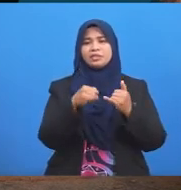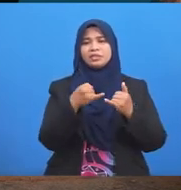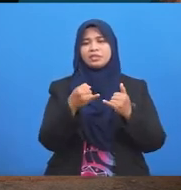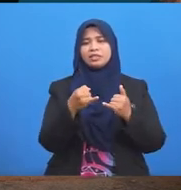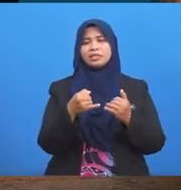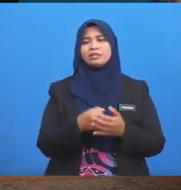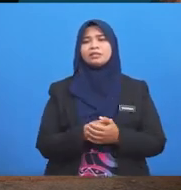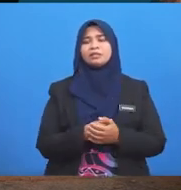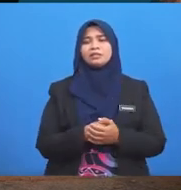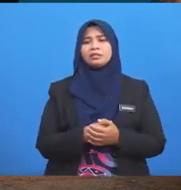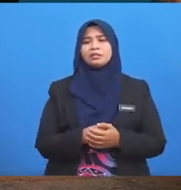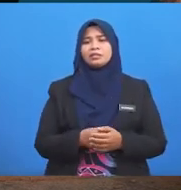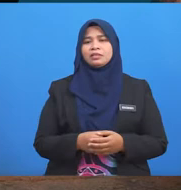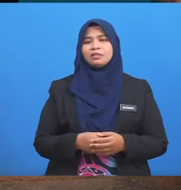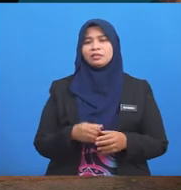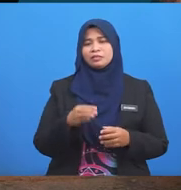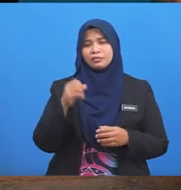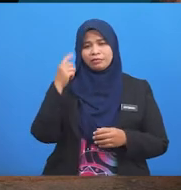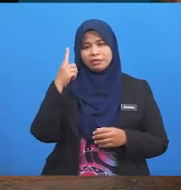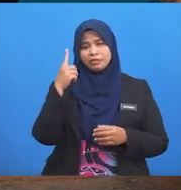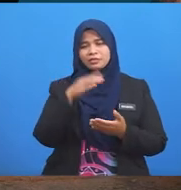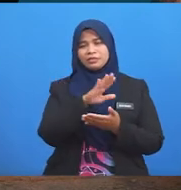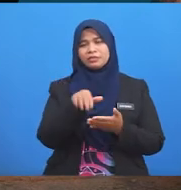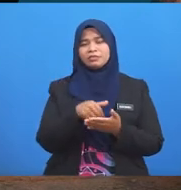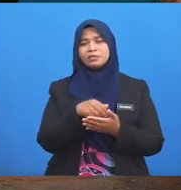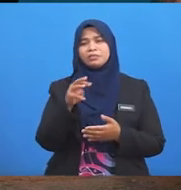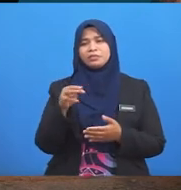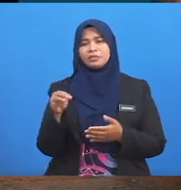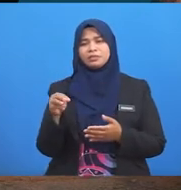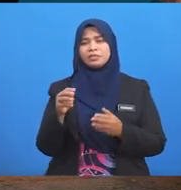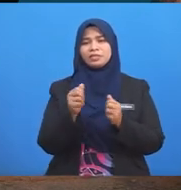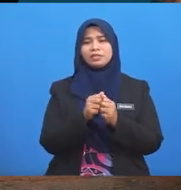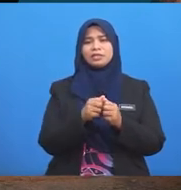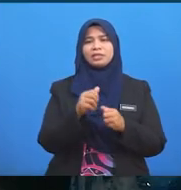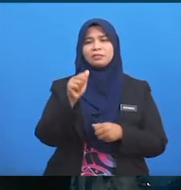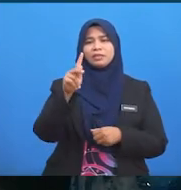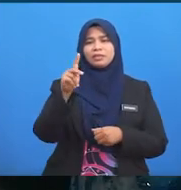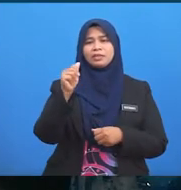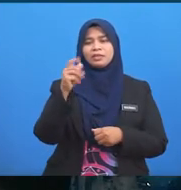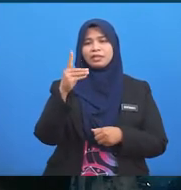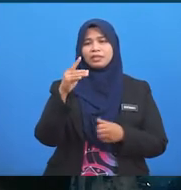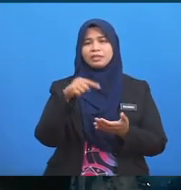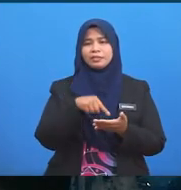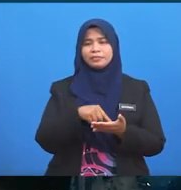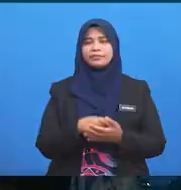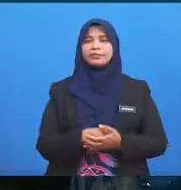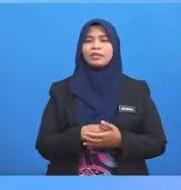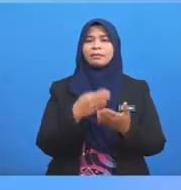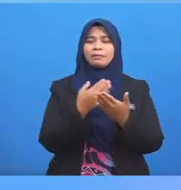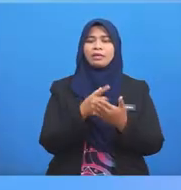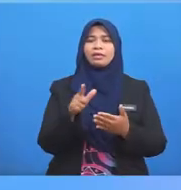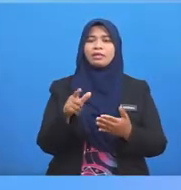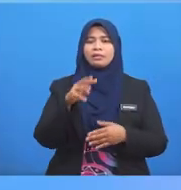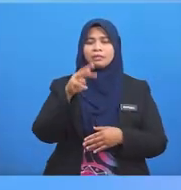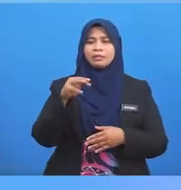InsyaAllah makin utuh dan jitu pemahaman anak-anak tentang akad ar-rahnu ini, ya. Baiklah murid-murid,